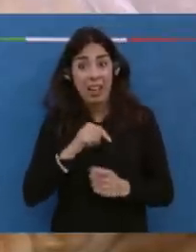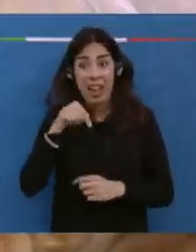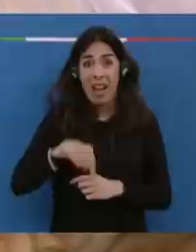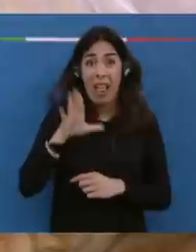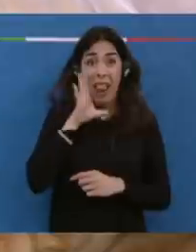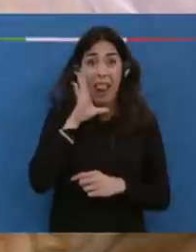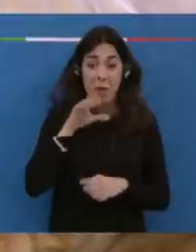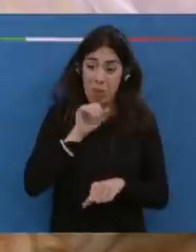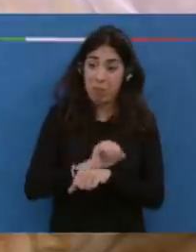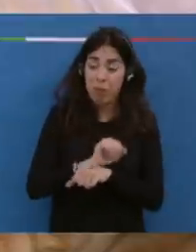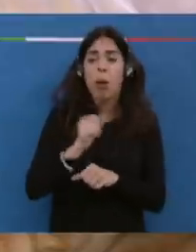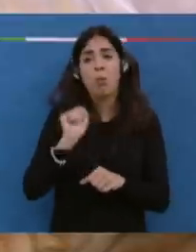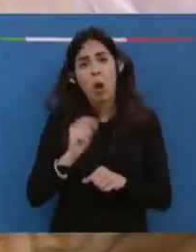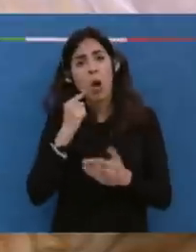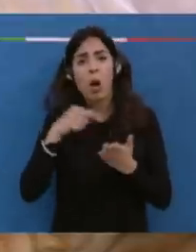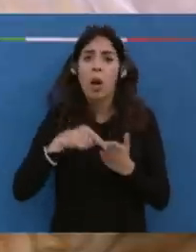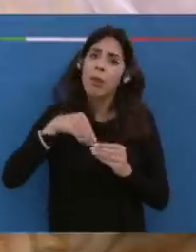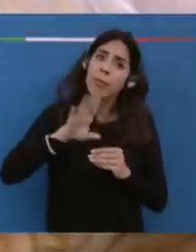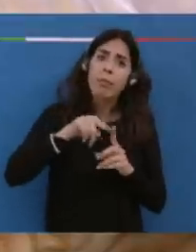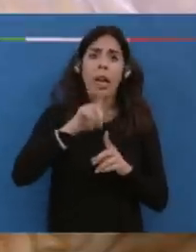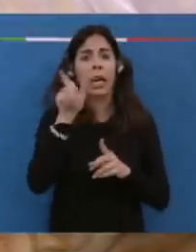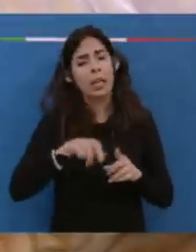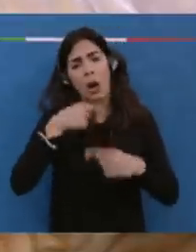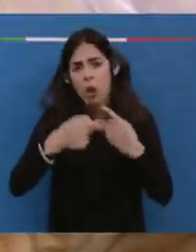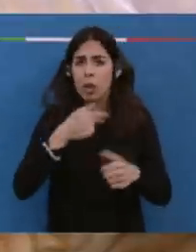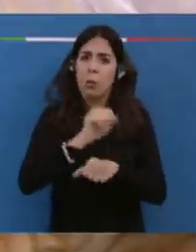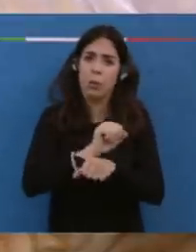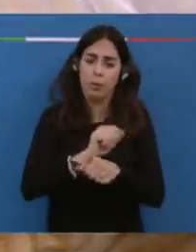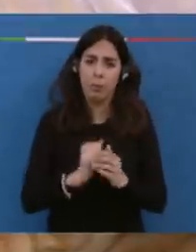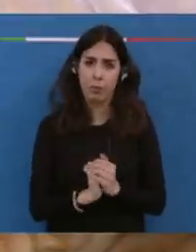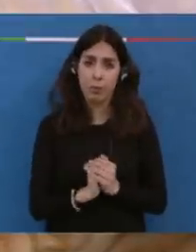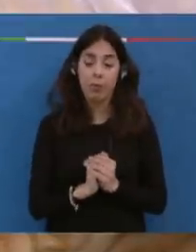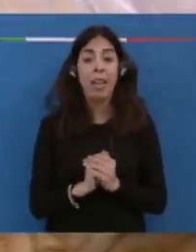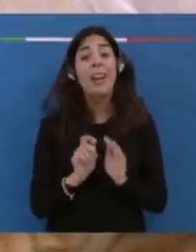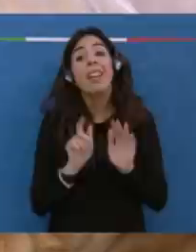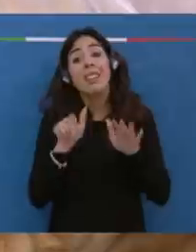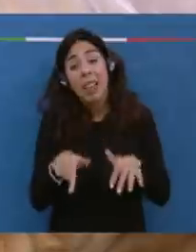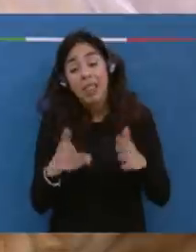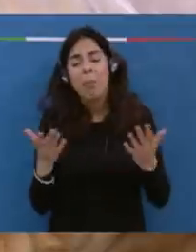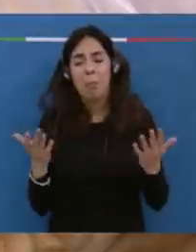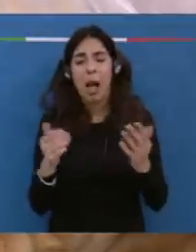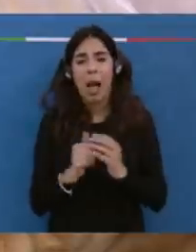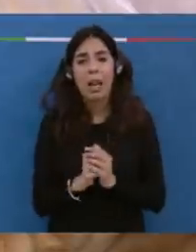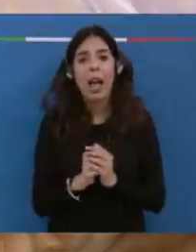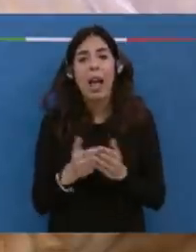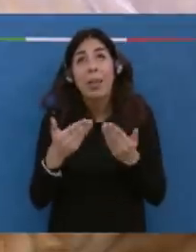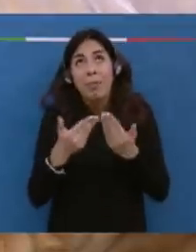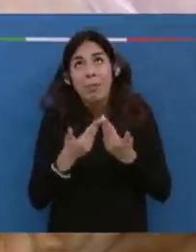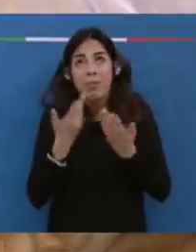la prossima settimana con l'aiuto di dio verrà e qui